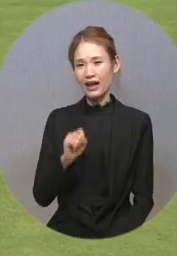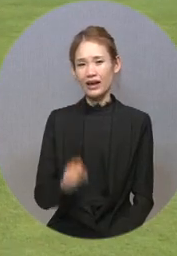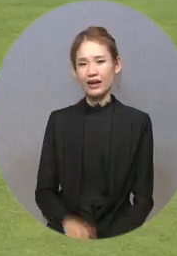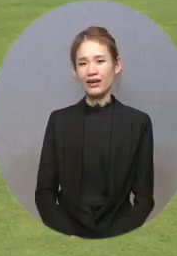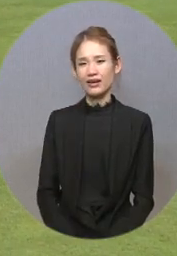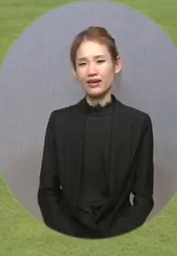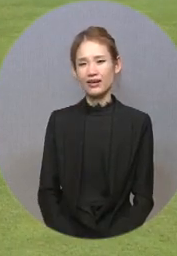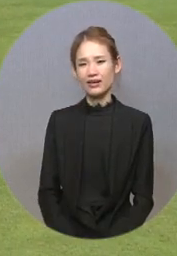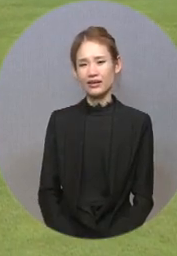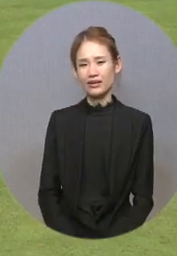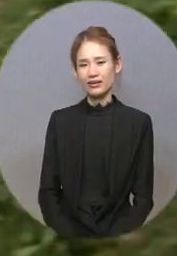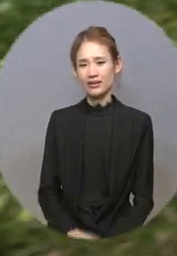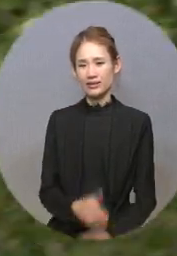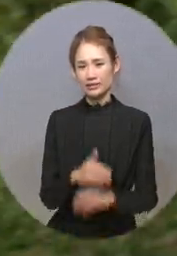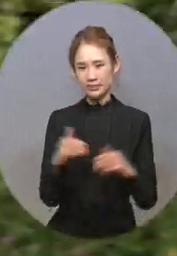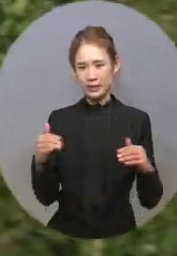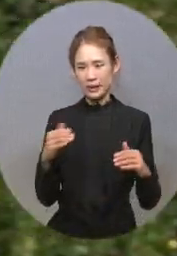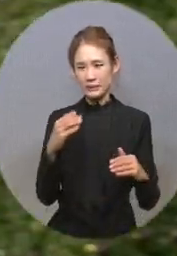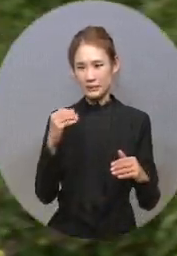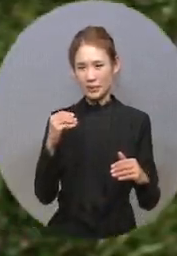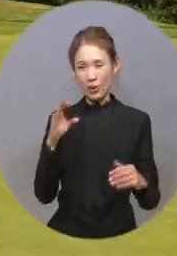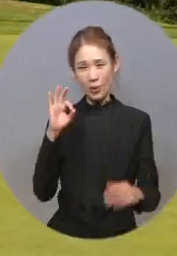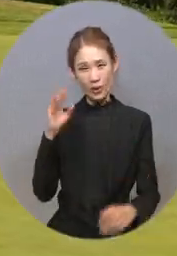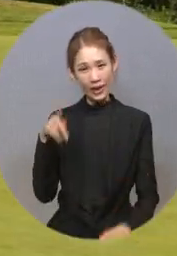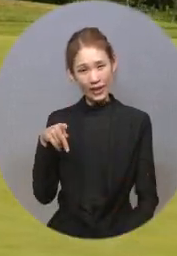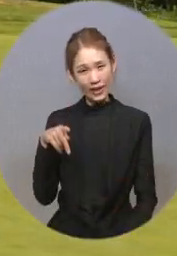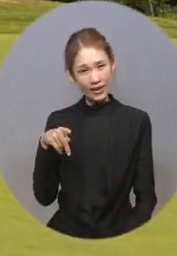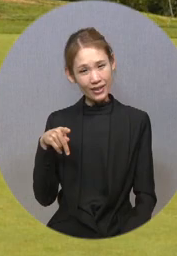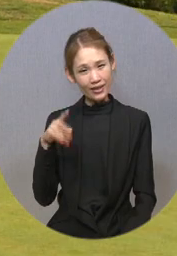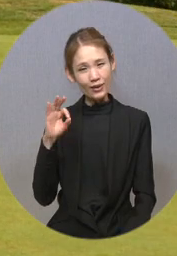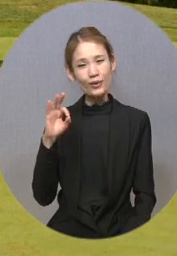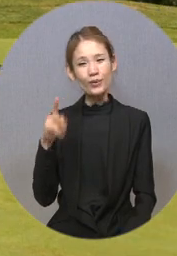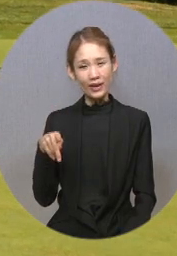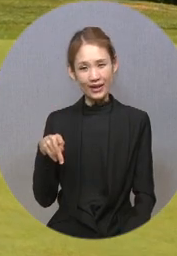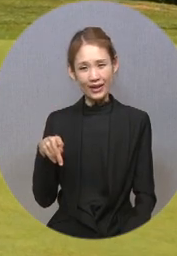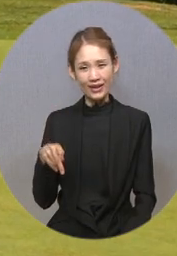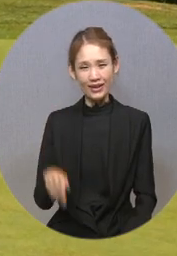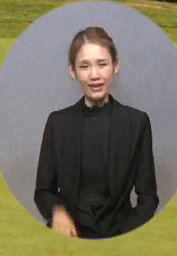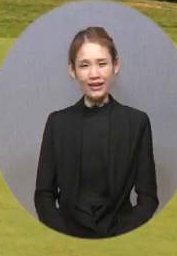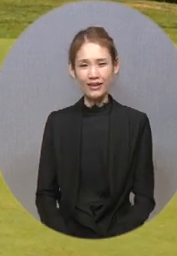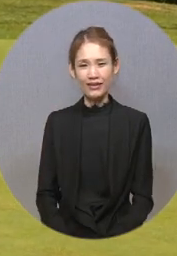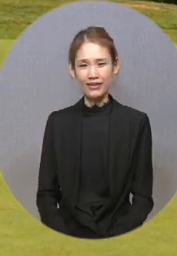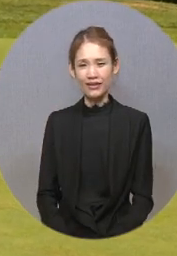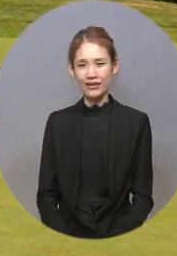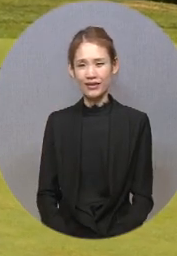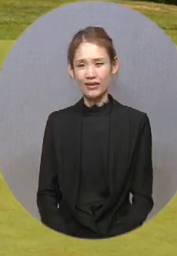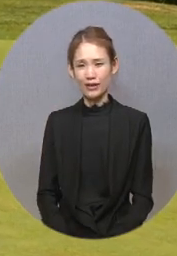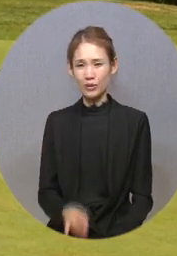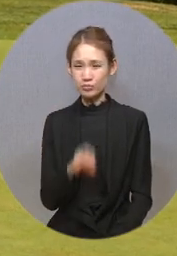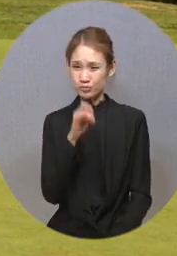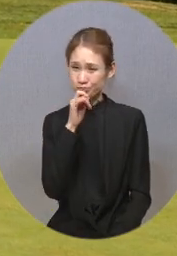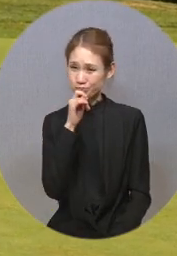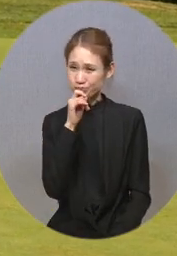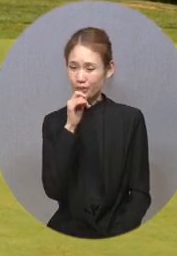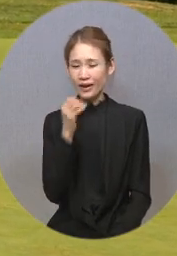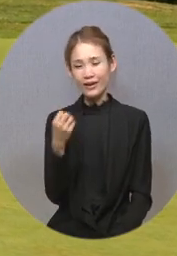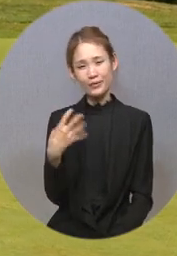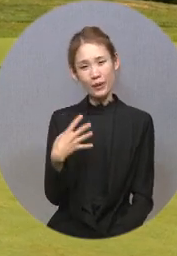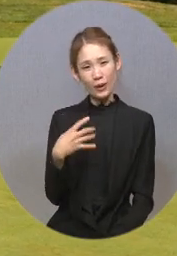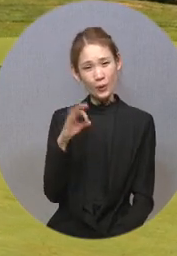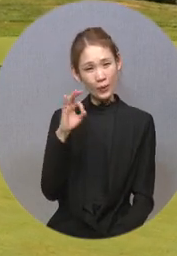저거는 선에 물렸으니까 오케이. 오케이. 아닐까? 오케이. 오케이. 오케이 아니야? 응. 오케이야. 왜 아무도 말을 안 하지? 오케이.